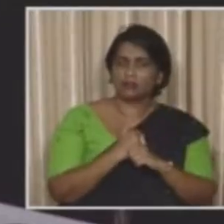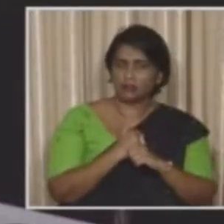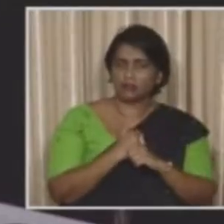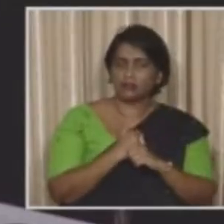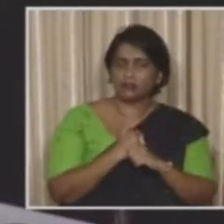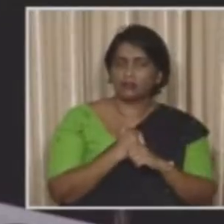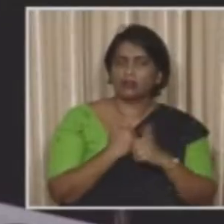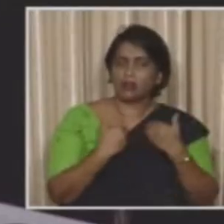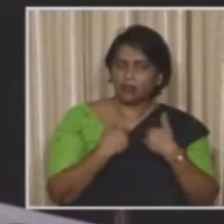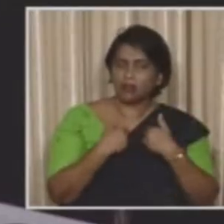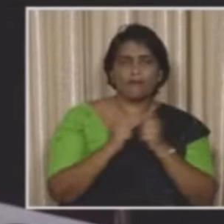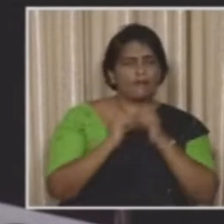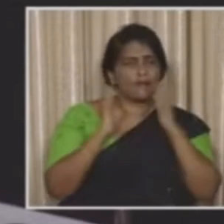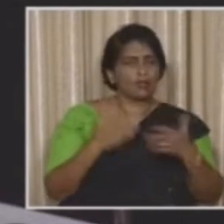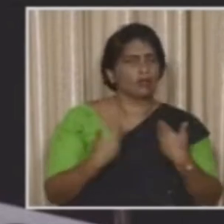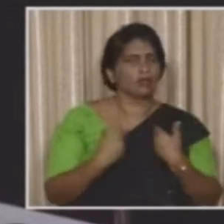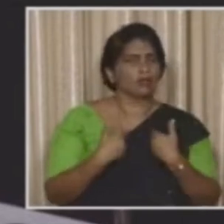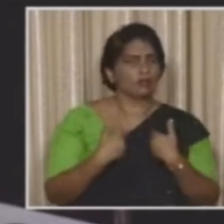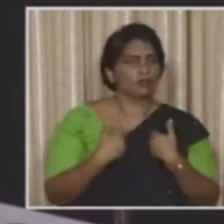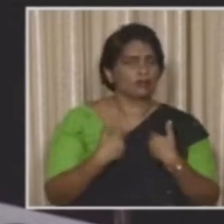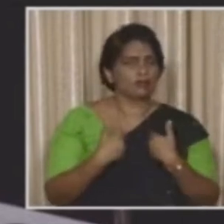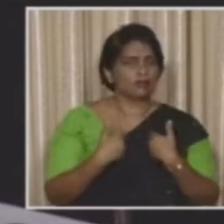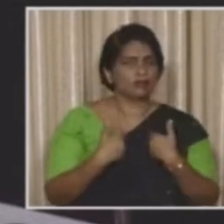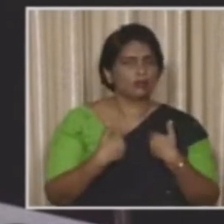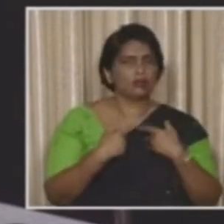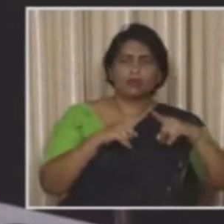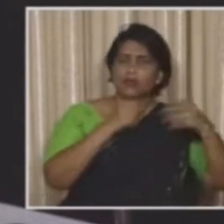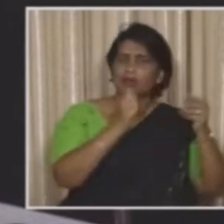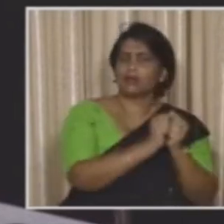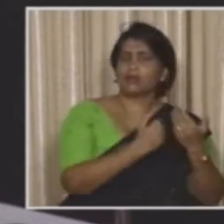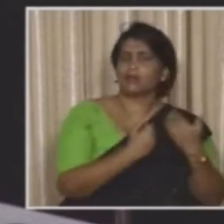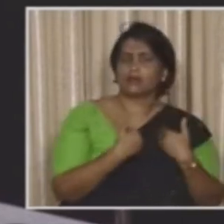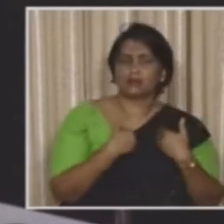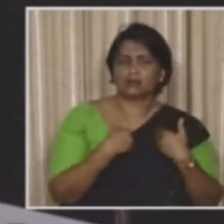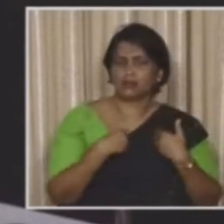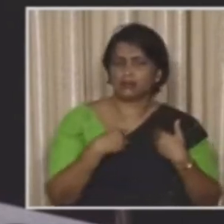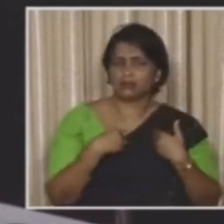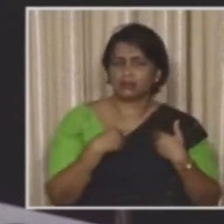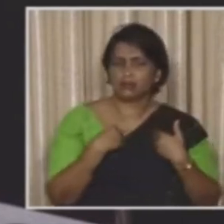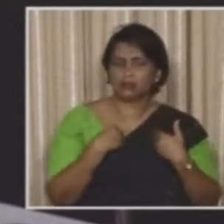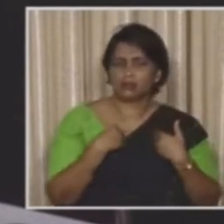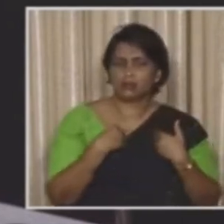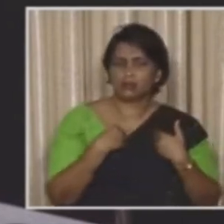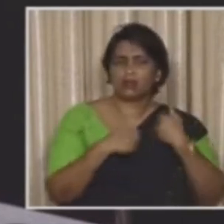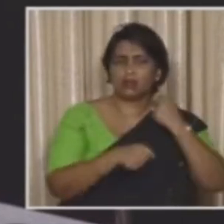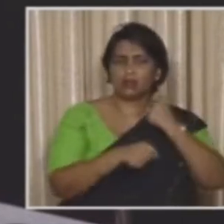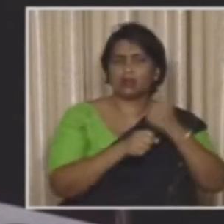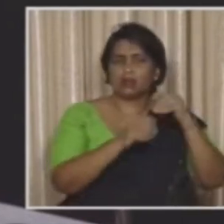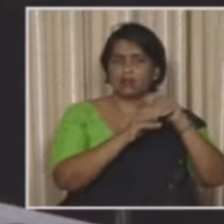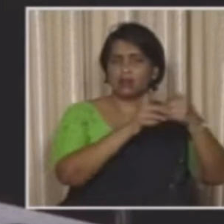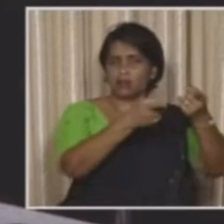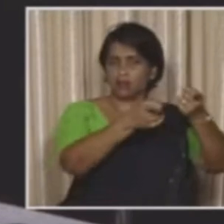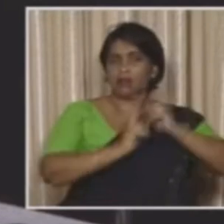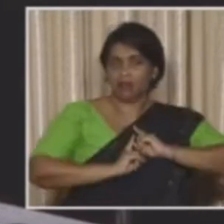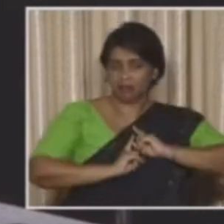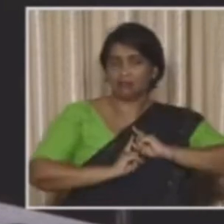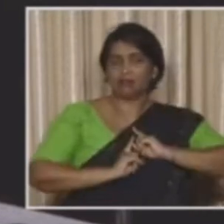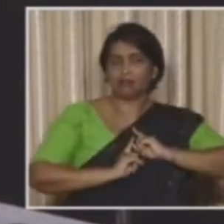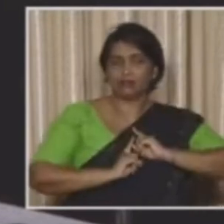හරිද? අපිටත් තව වැඩ තිබෙනවා. වෙන කාර්යයන් තිබෙනවා. ඊළඟ ආණ්ඩු පක්ෂයෙන් පස්සේ මට කතා වෙන්න